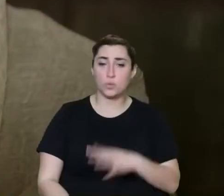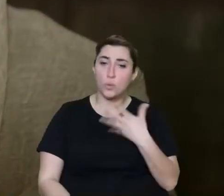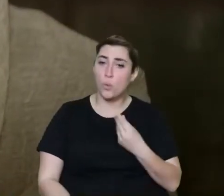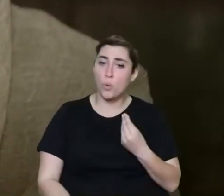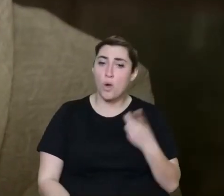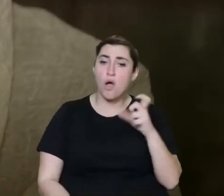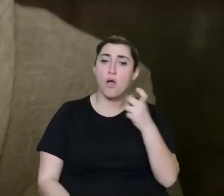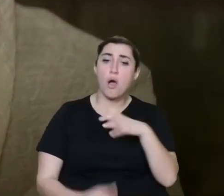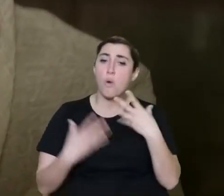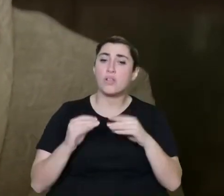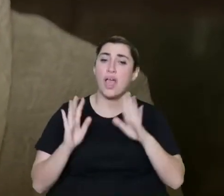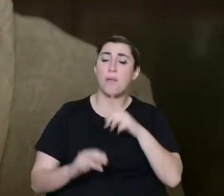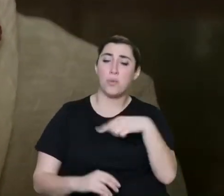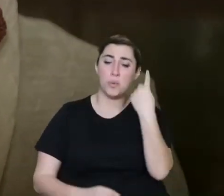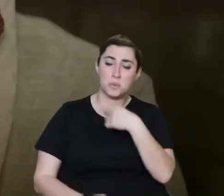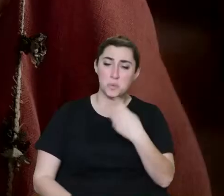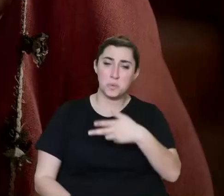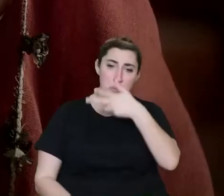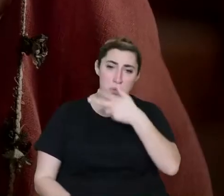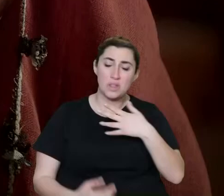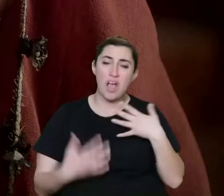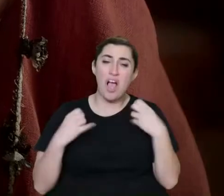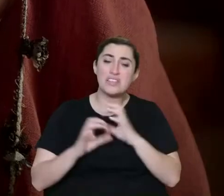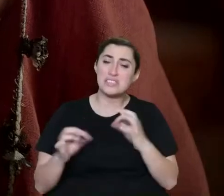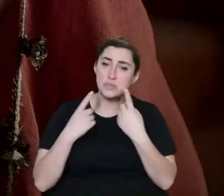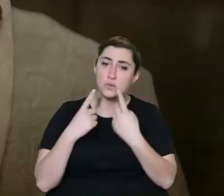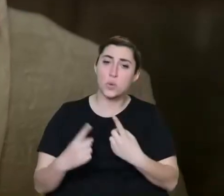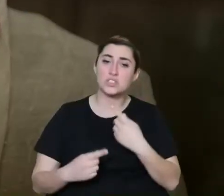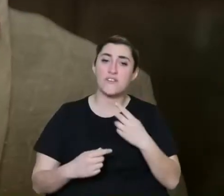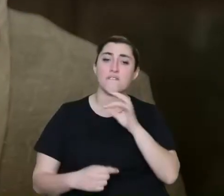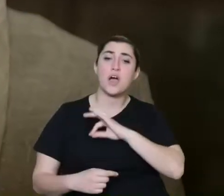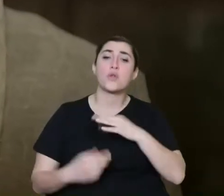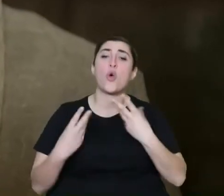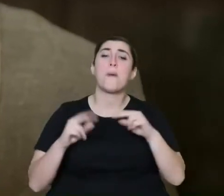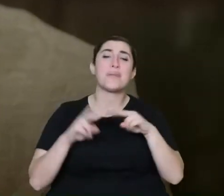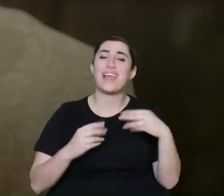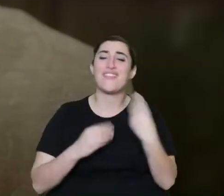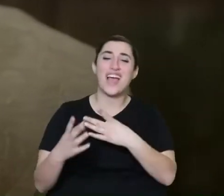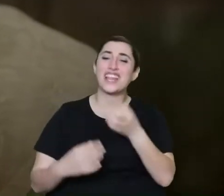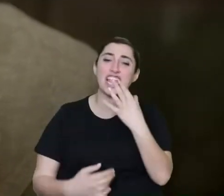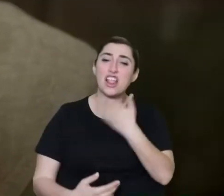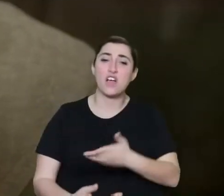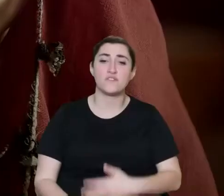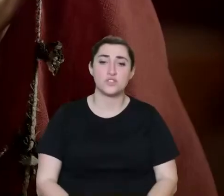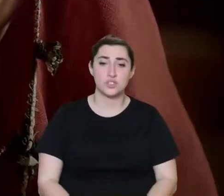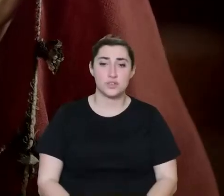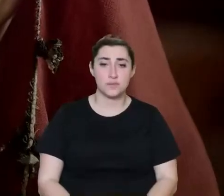Aylar oldu. Hep bedbin, hep halsizsin. İşe yaramaz mı Mikel Efendi'nin yapıverdiği